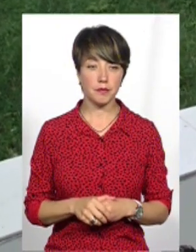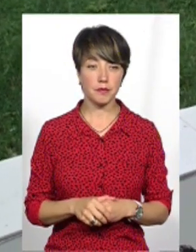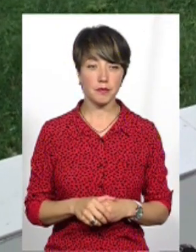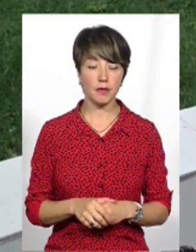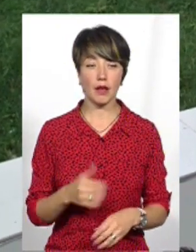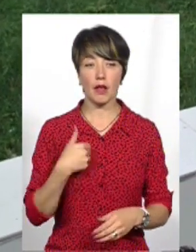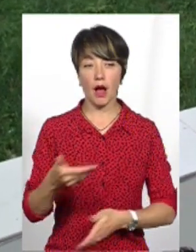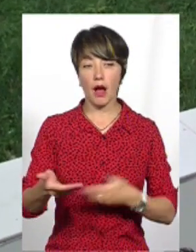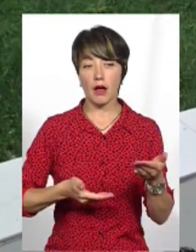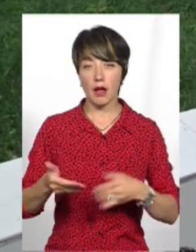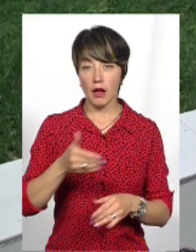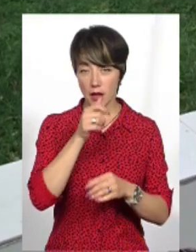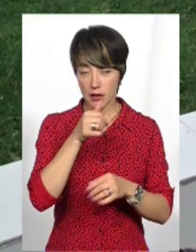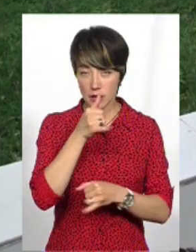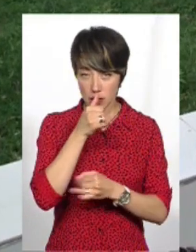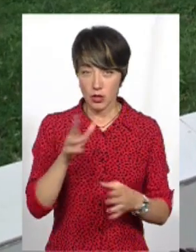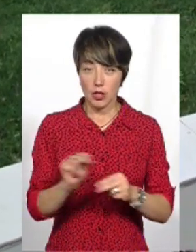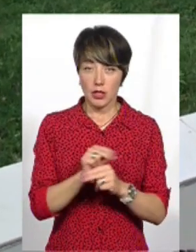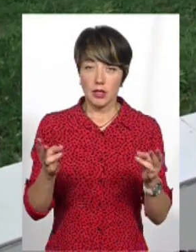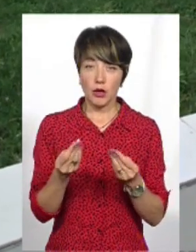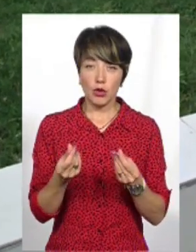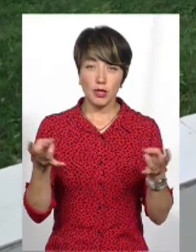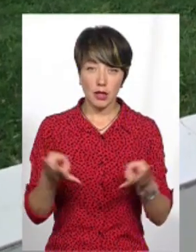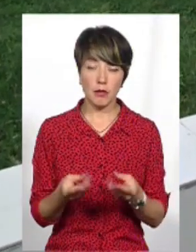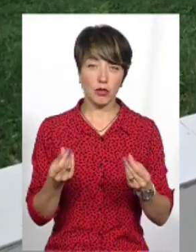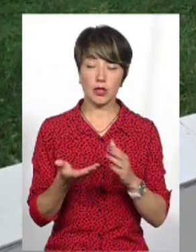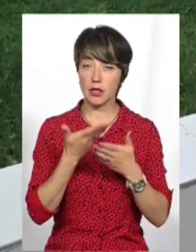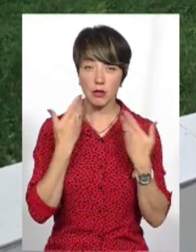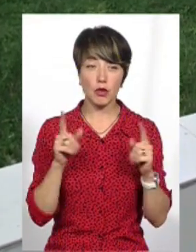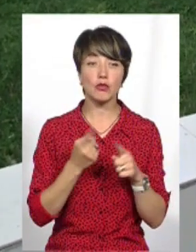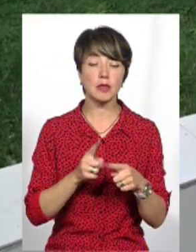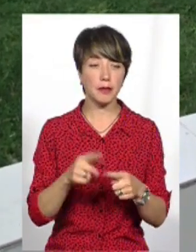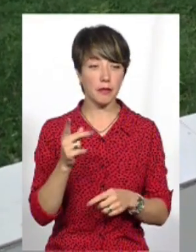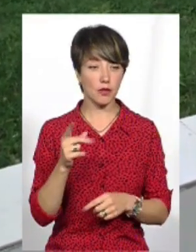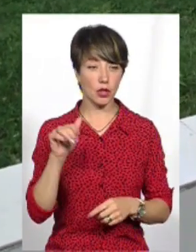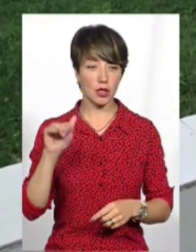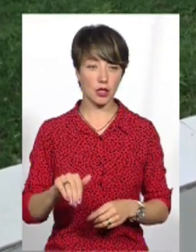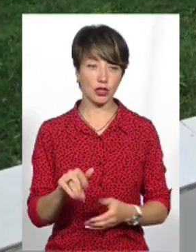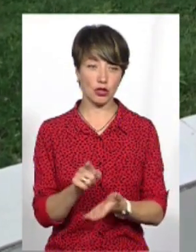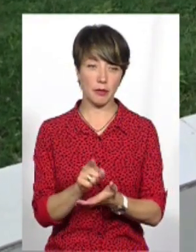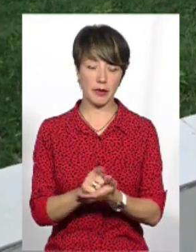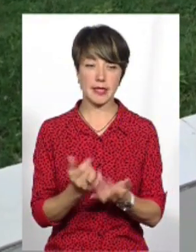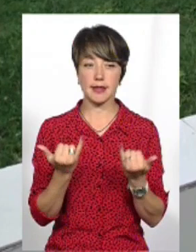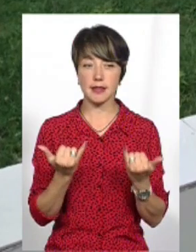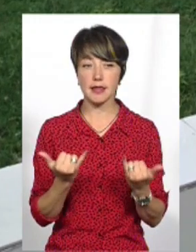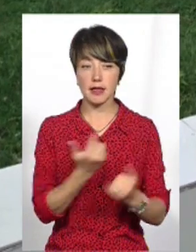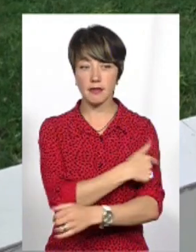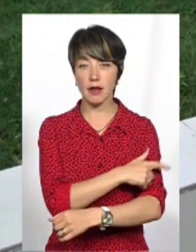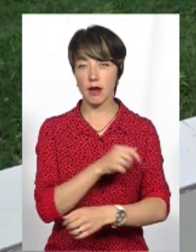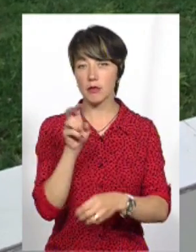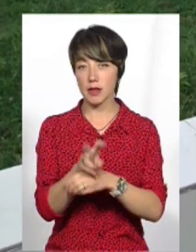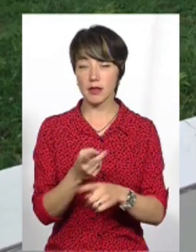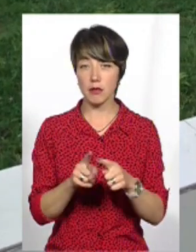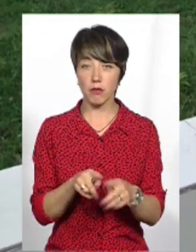Ходити не годно, лічитися треба, грошей нема. Що мені тої 1500 пенсії? А зараз в лікарню піти, то треба